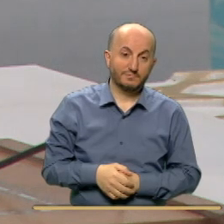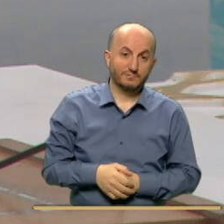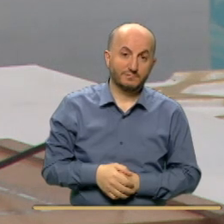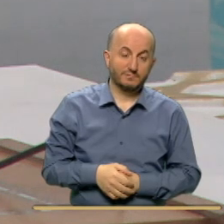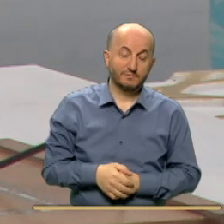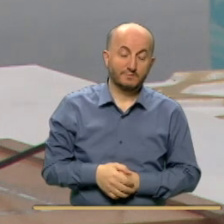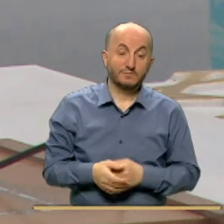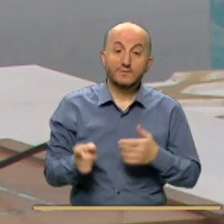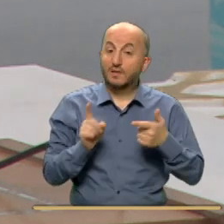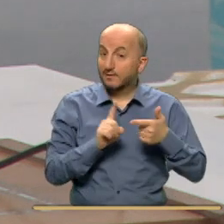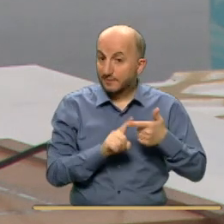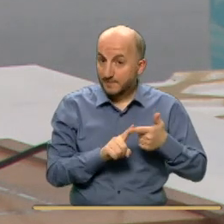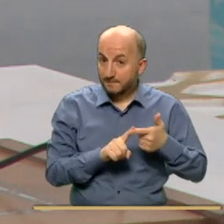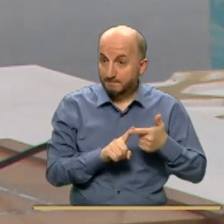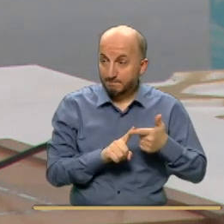Diğeri,